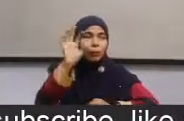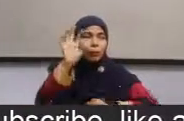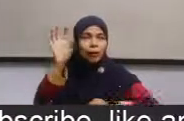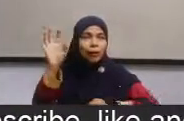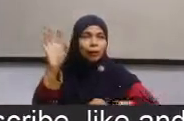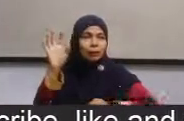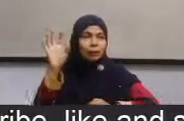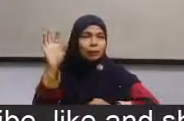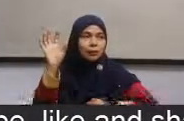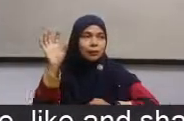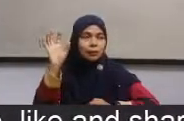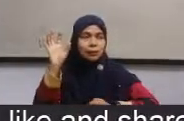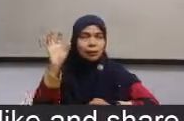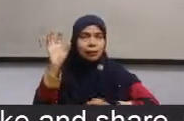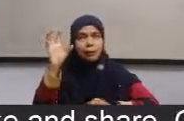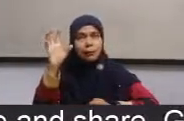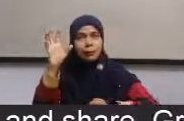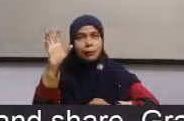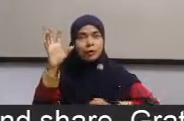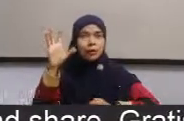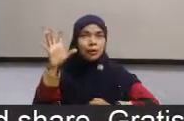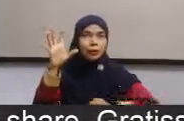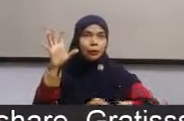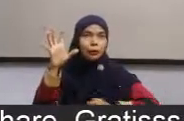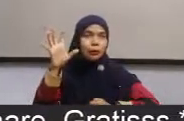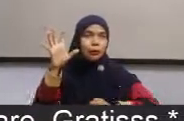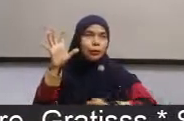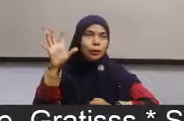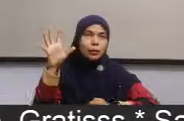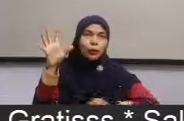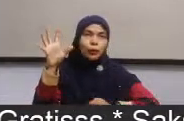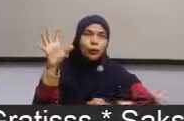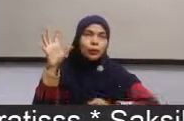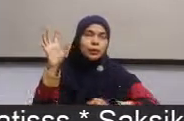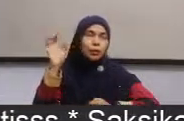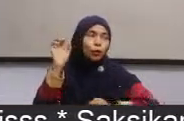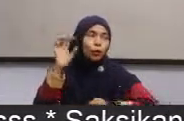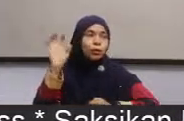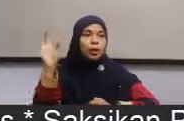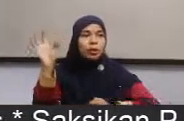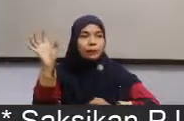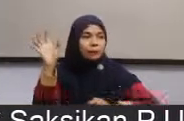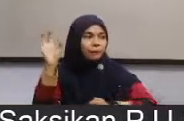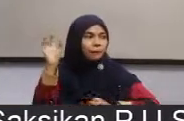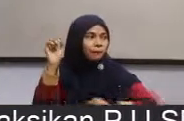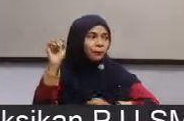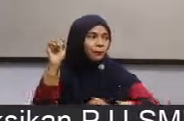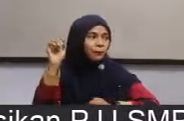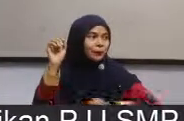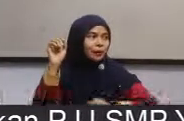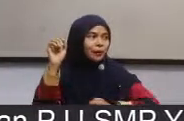lomba dalam misalnya ilmu pengetahuan dan teknologi robotik